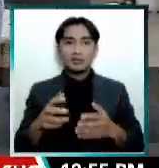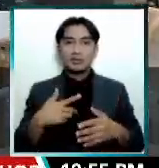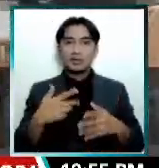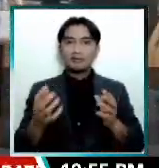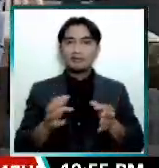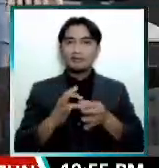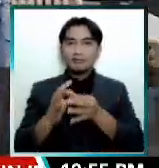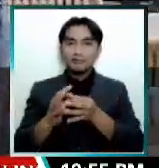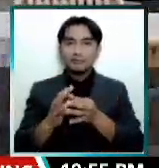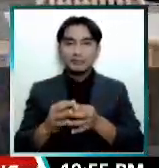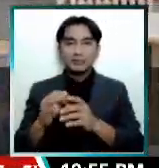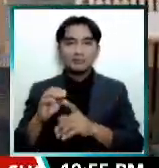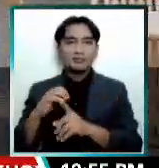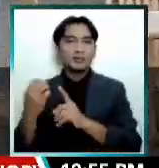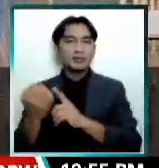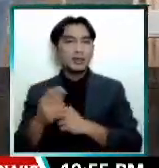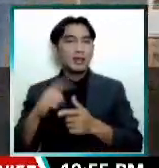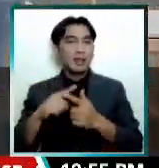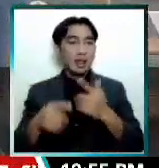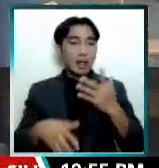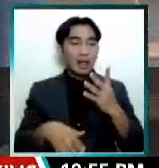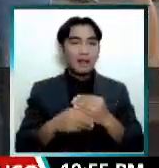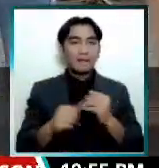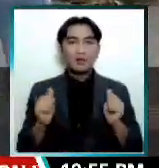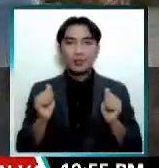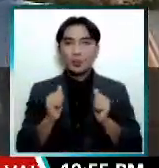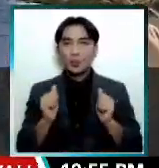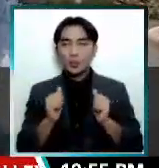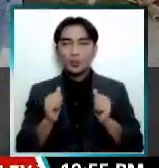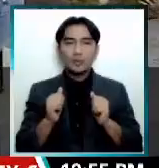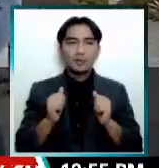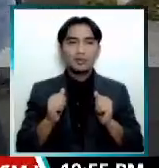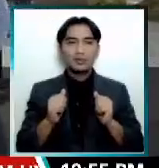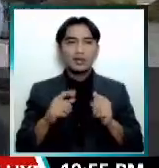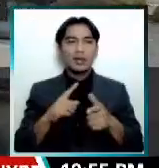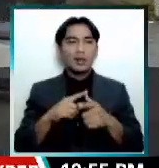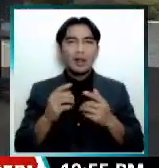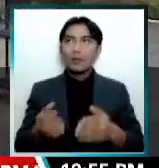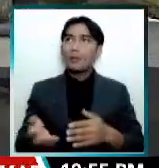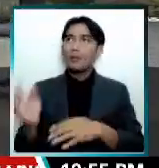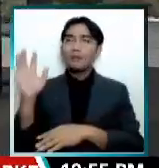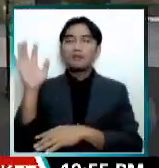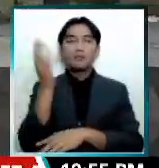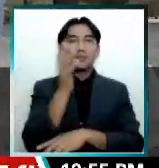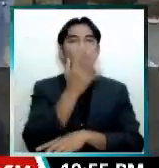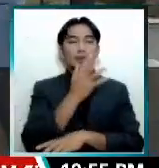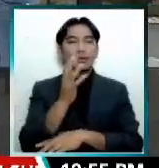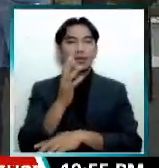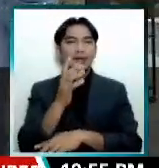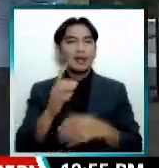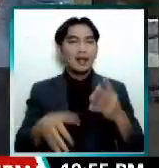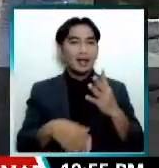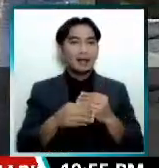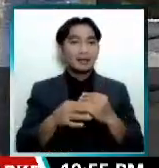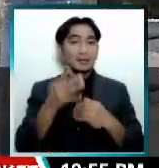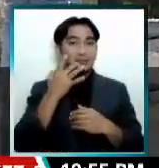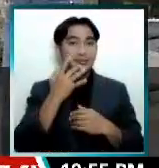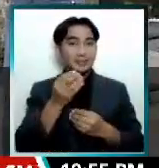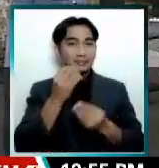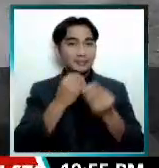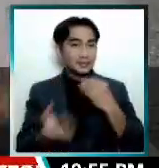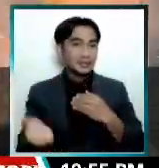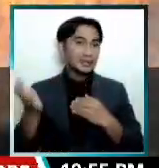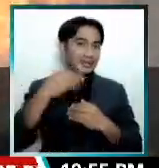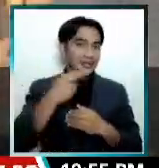magandang view, malamig na panahon at naglalakihang mga puno, aba, masarap din daw ang pagkain nila rito. Tara, sabahan nyo ako at tikman